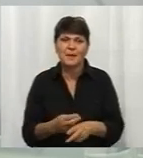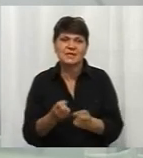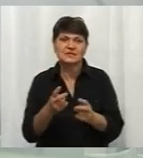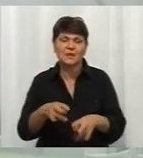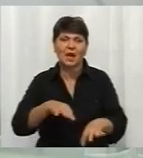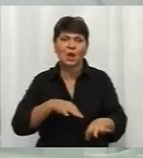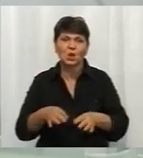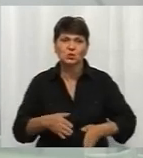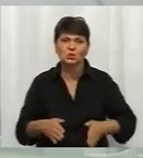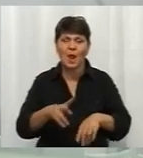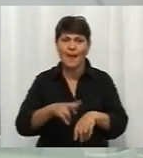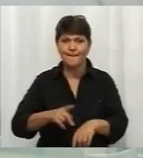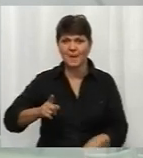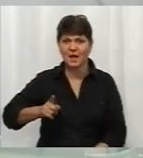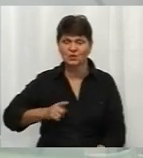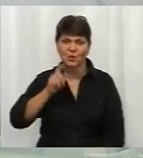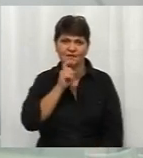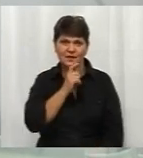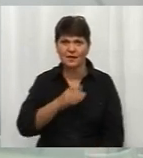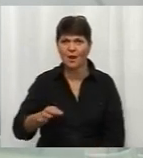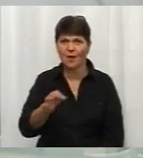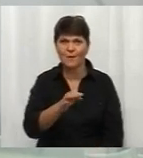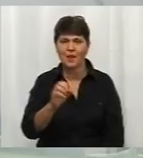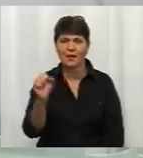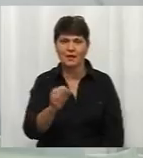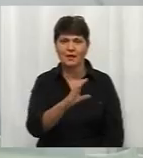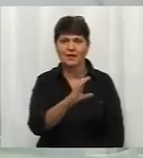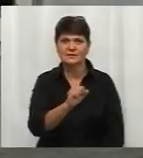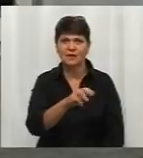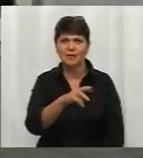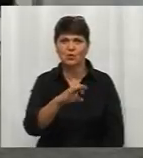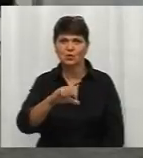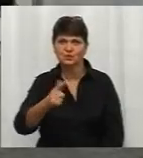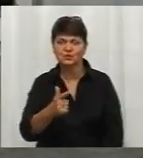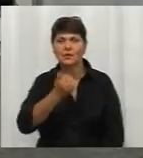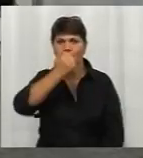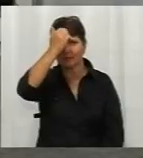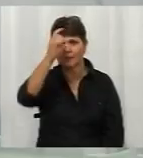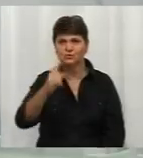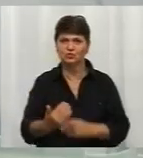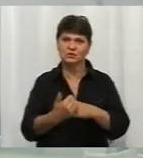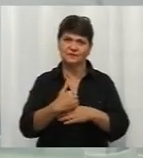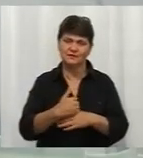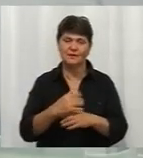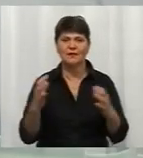руху патрульної поліції Вінницької області Анатолій Самус. Дякуємо вам, що завітали.